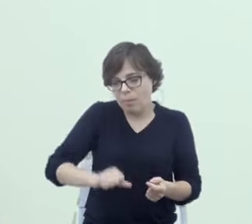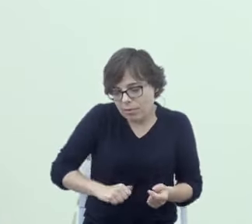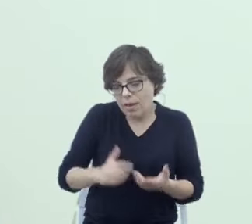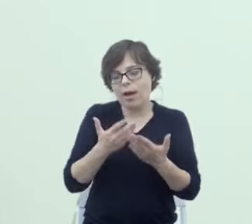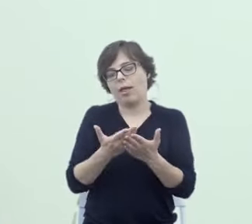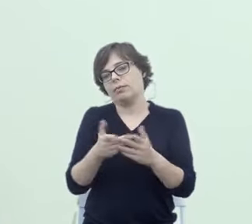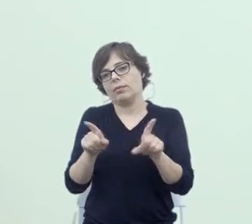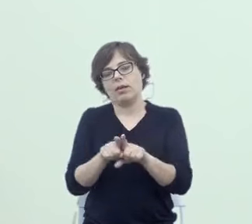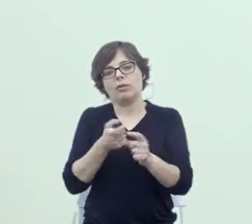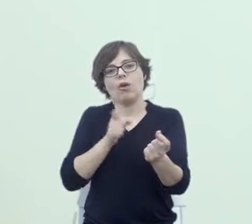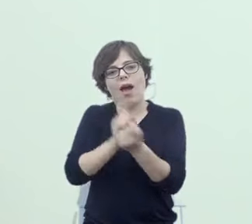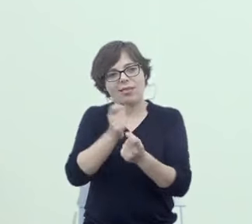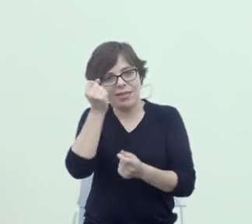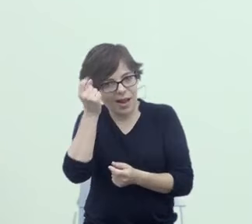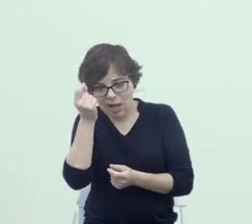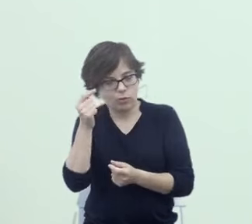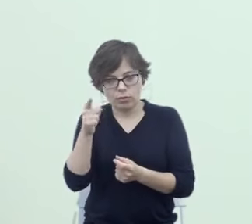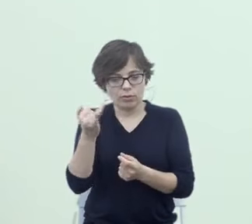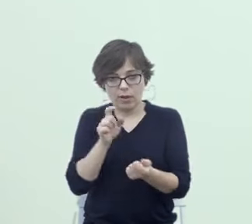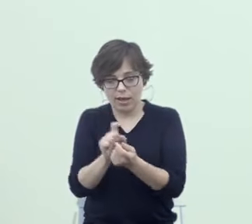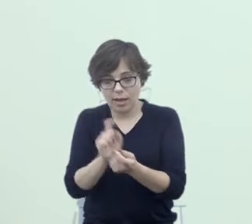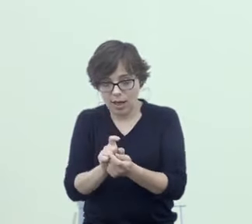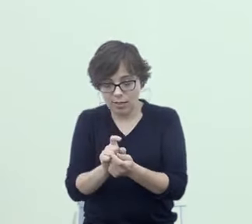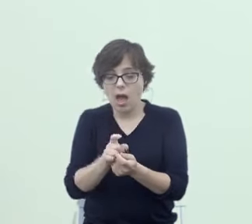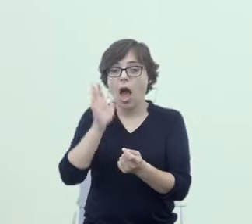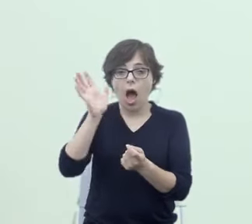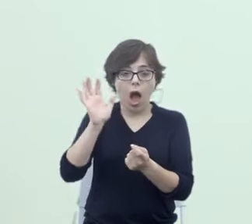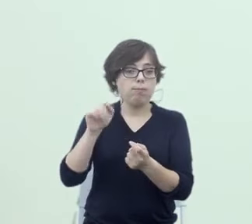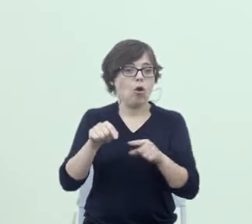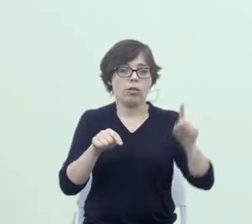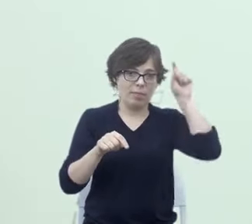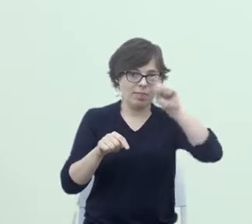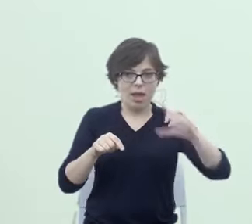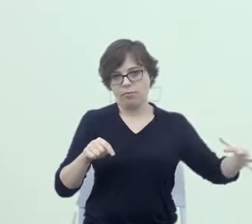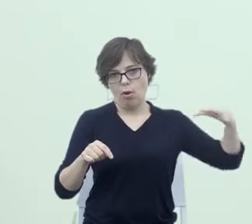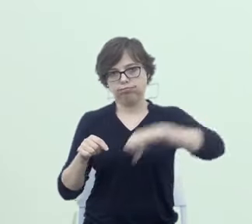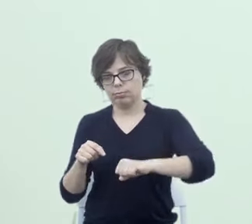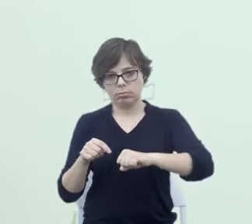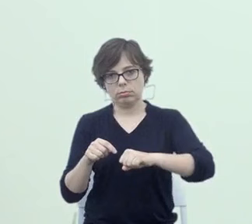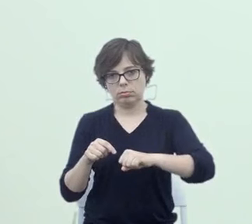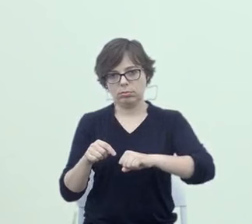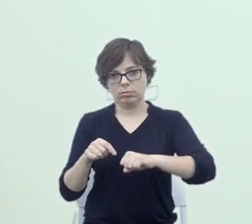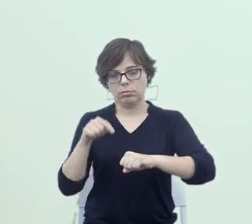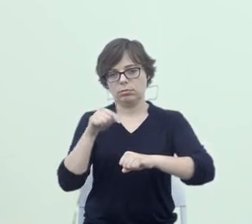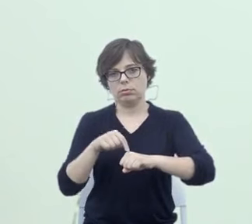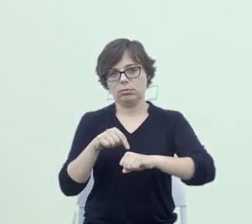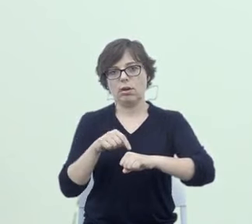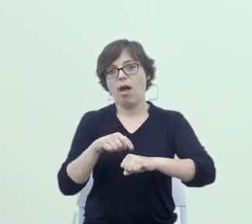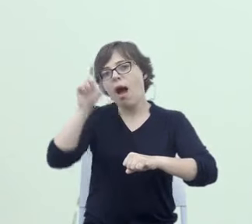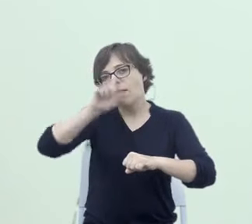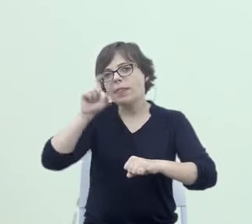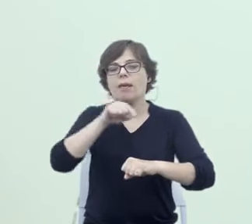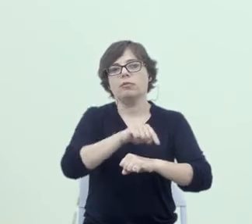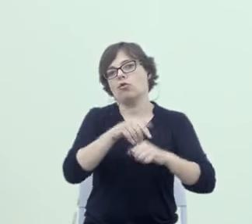i antyintelektualnego, a z drugiej strony totalitaryzmu niemieckiego, nastawionego na